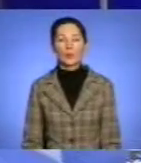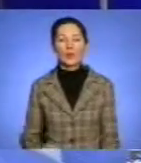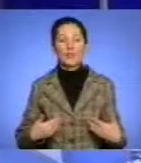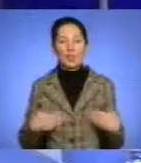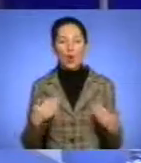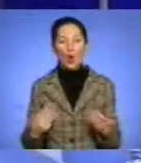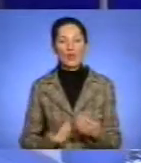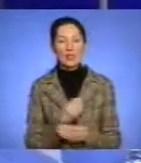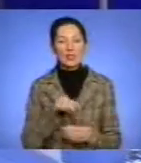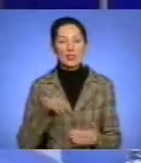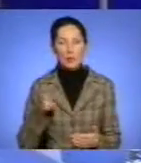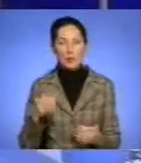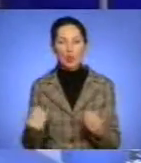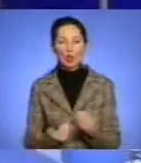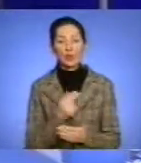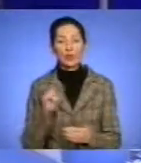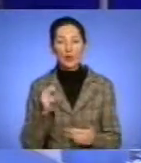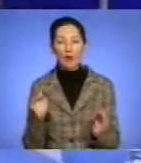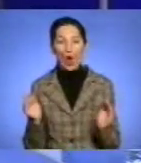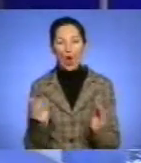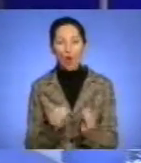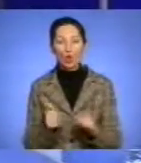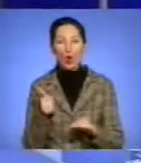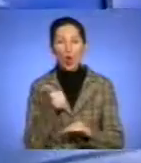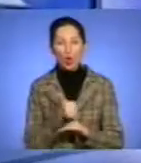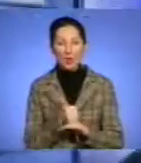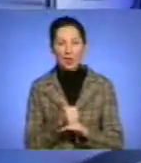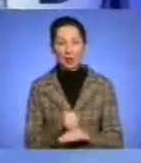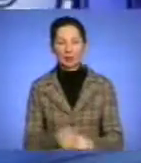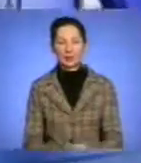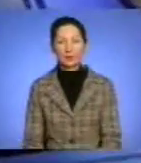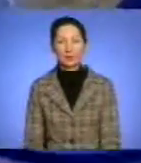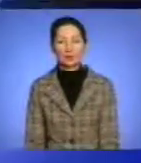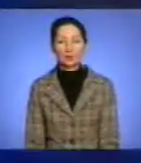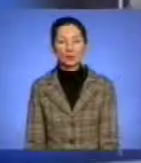Вітаю, вісті тебе з новинами четверга і коротко про головне.